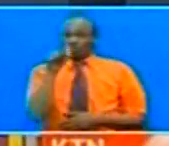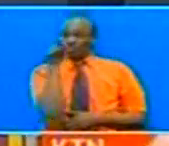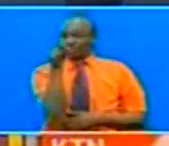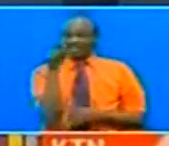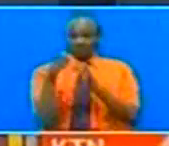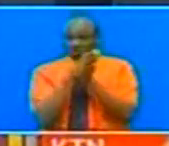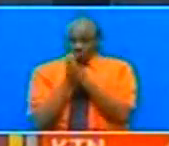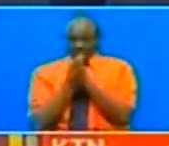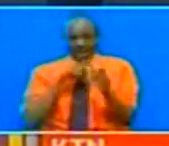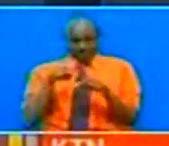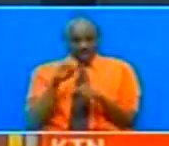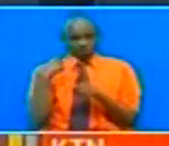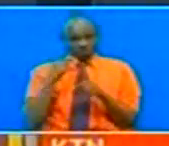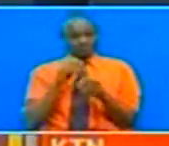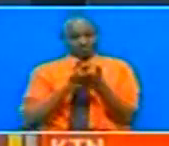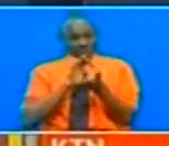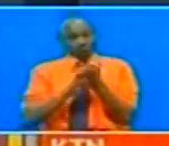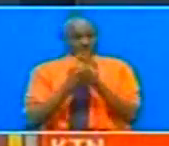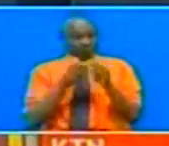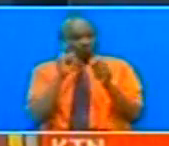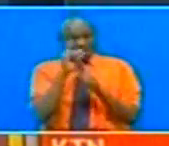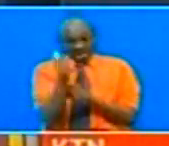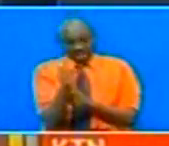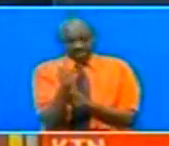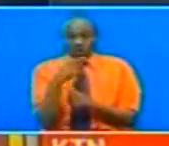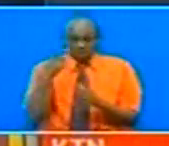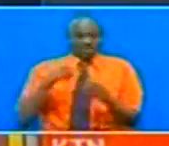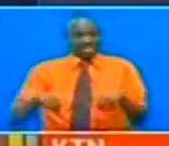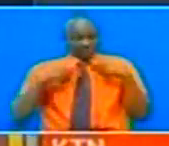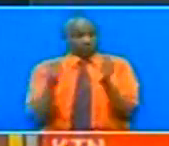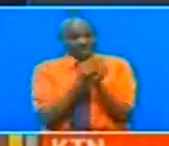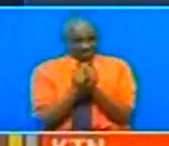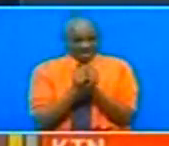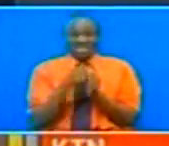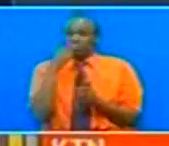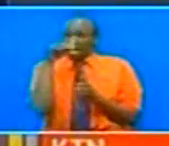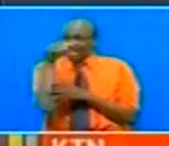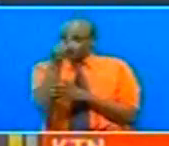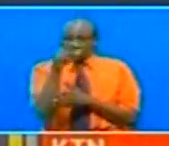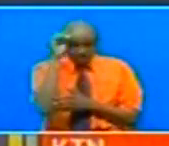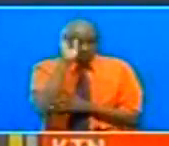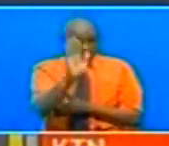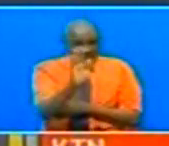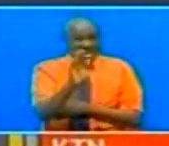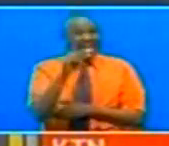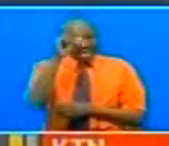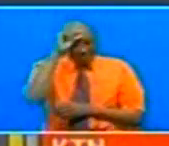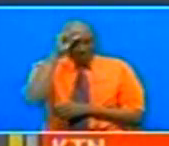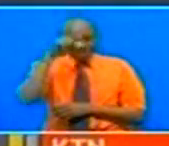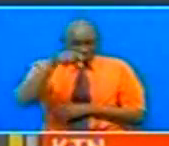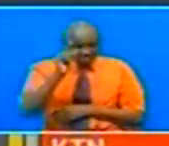taarifa hiyo kuhusiana na uwiano humu nchini, ambapo katika sehemu ya kauli yako tunakuuliza, je, serikali